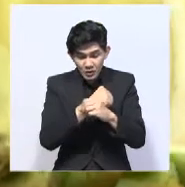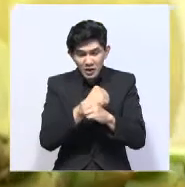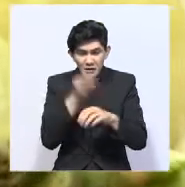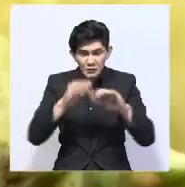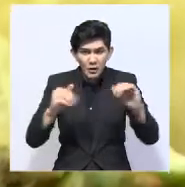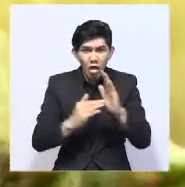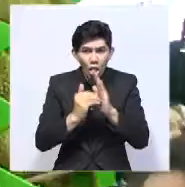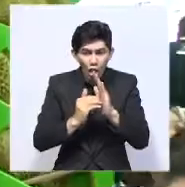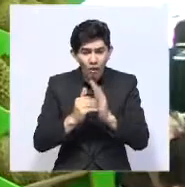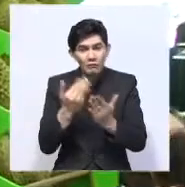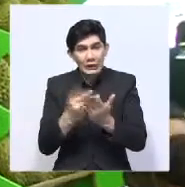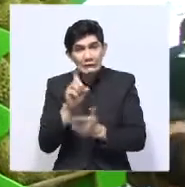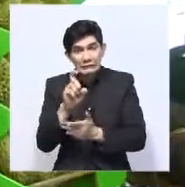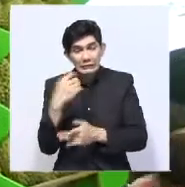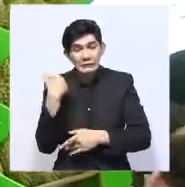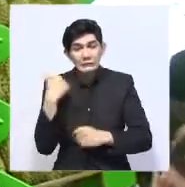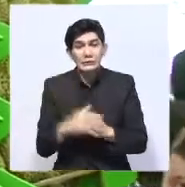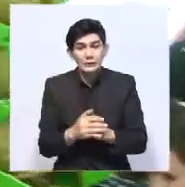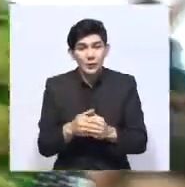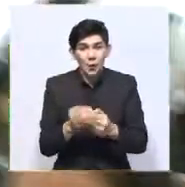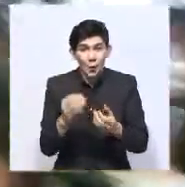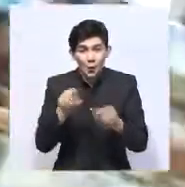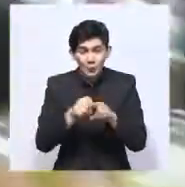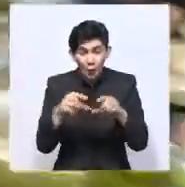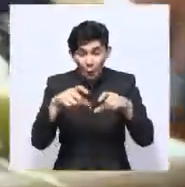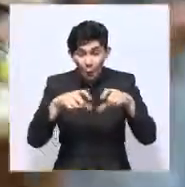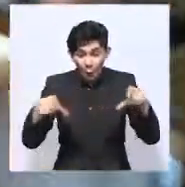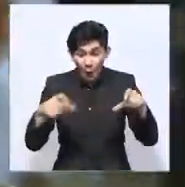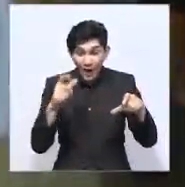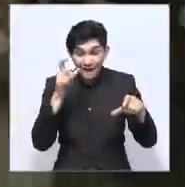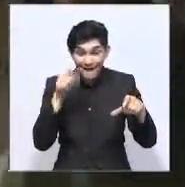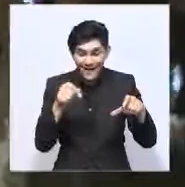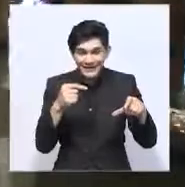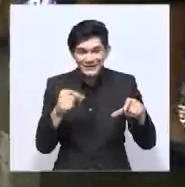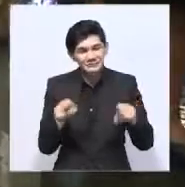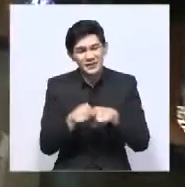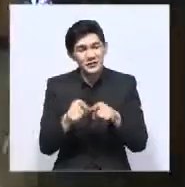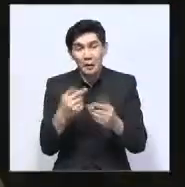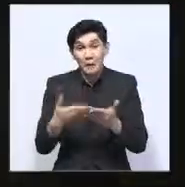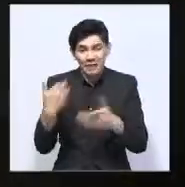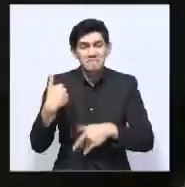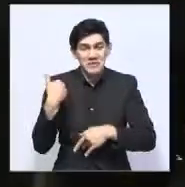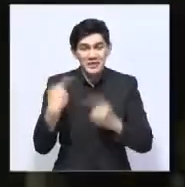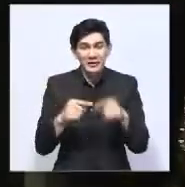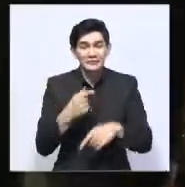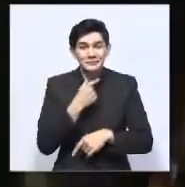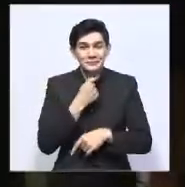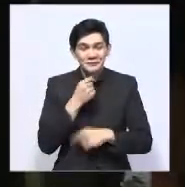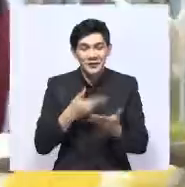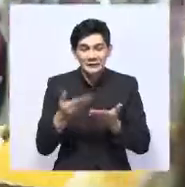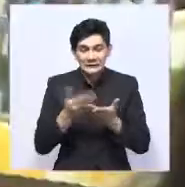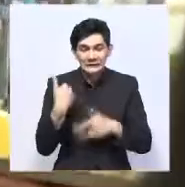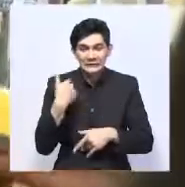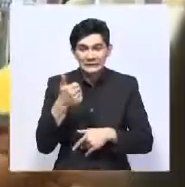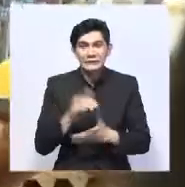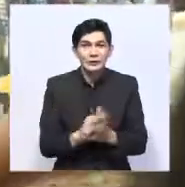อ่อนที่มีผลต่อราคาโดยตรงก็โอ้โหดูแต่ละภูสิคะ ราคาแพงนิดนึงแต่ไม่เป็นไรอุดหนุนกัน